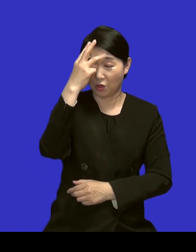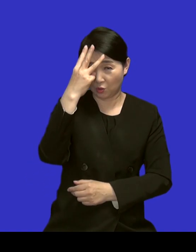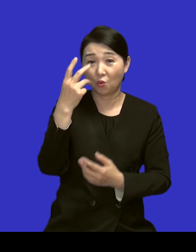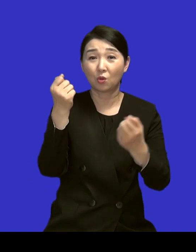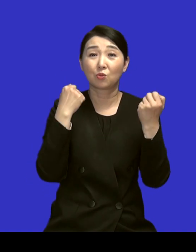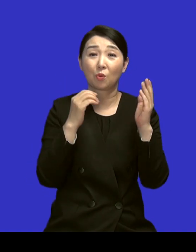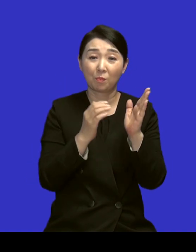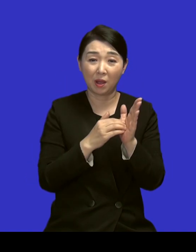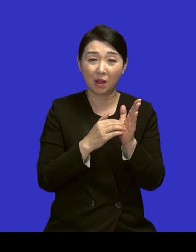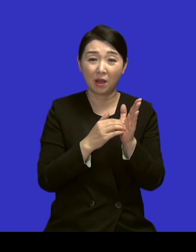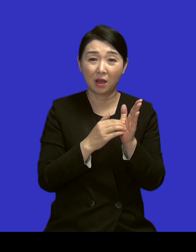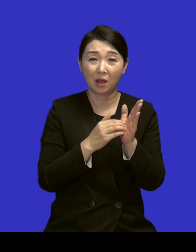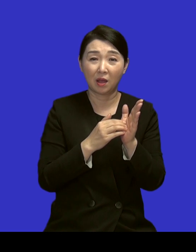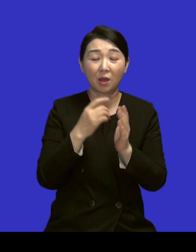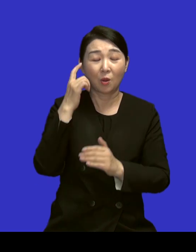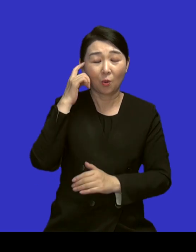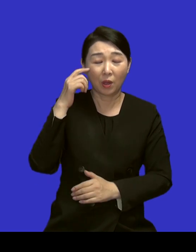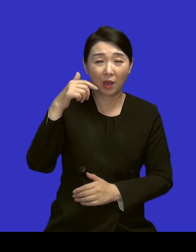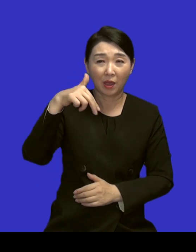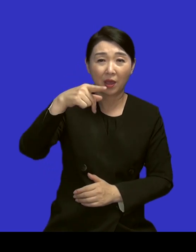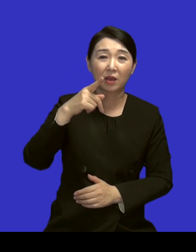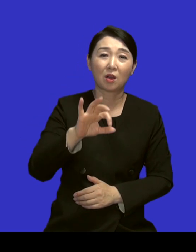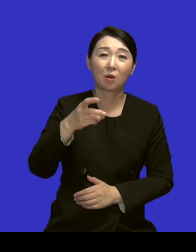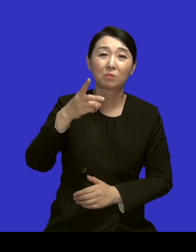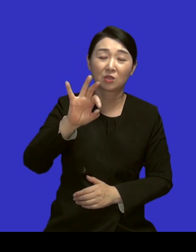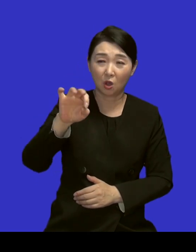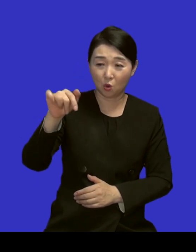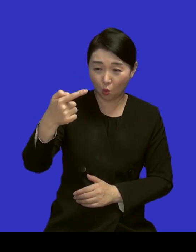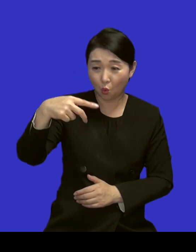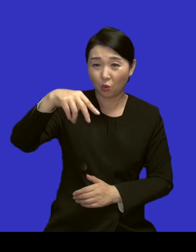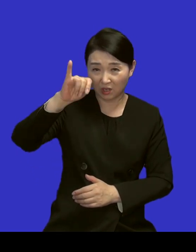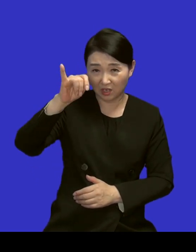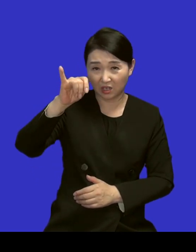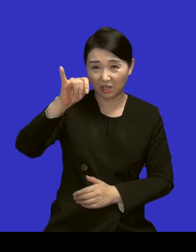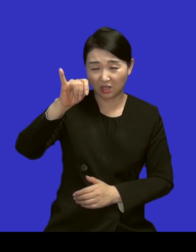네. 제가 이제 15살에 제가 지금